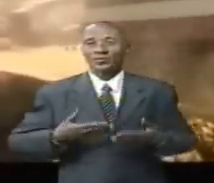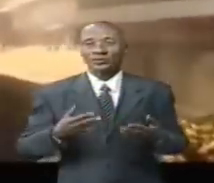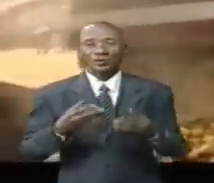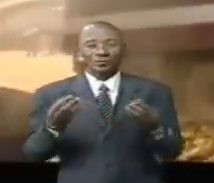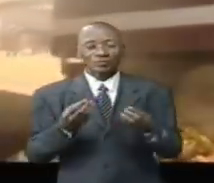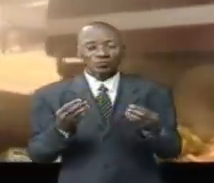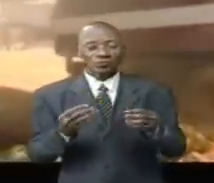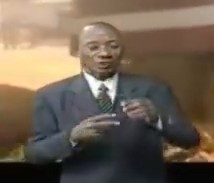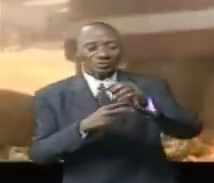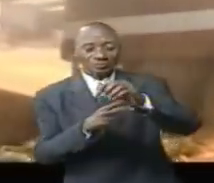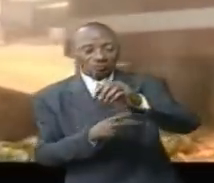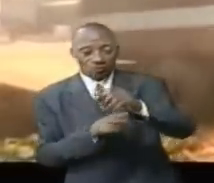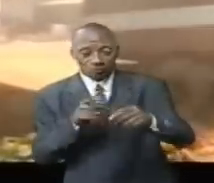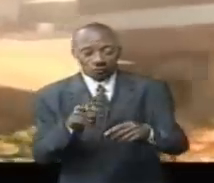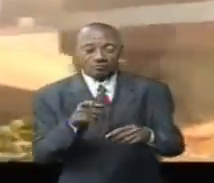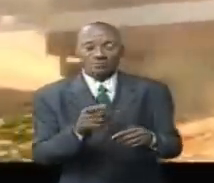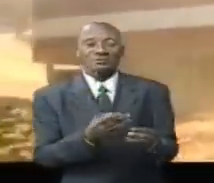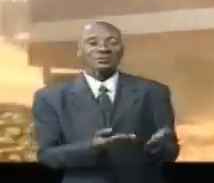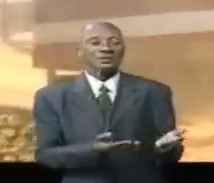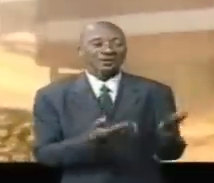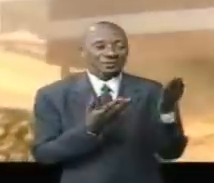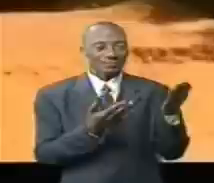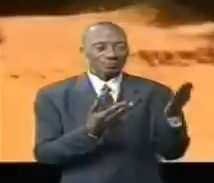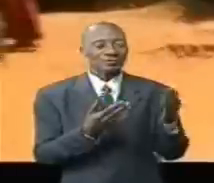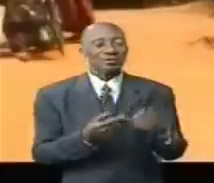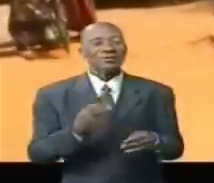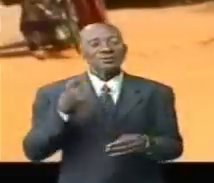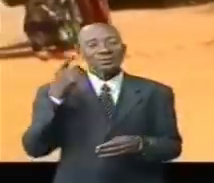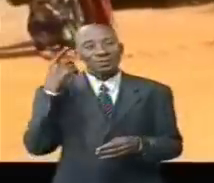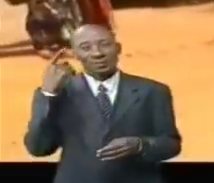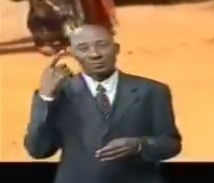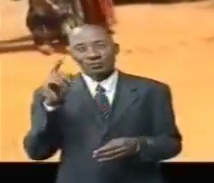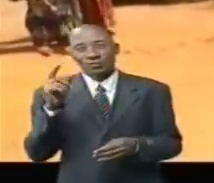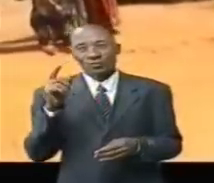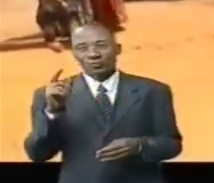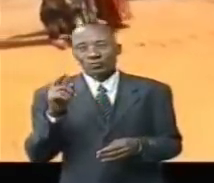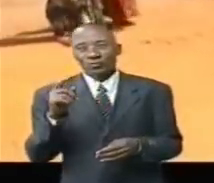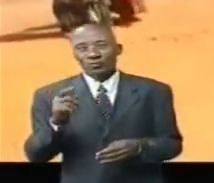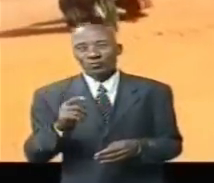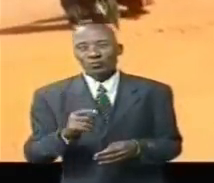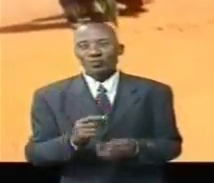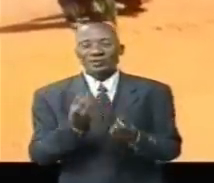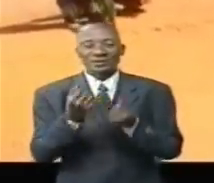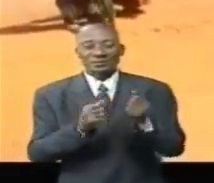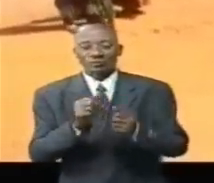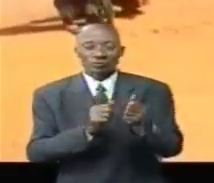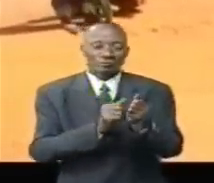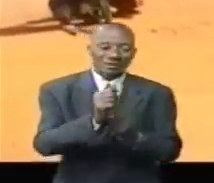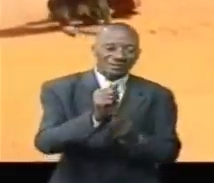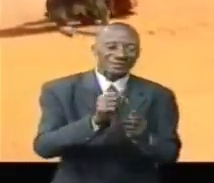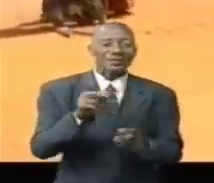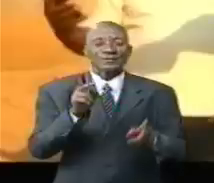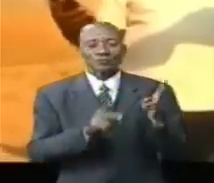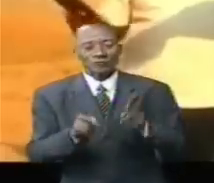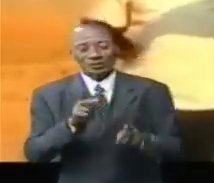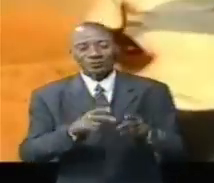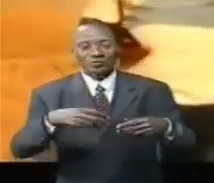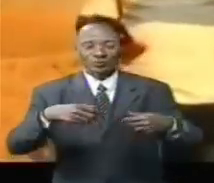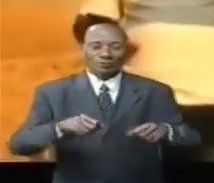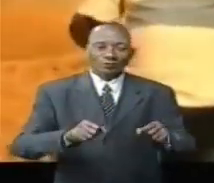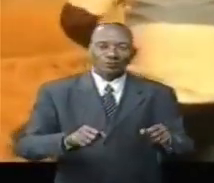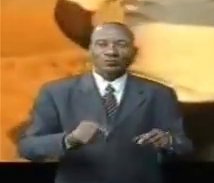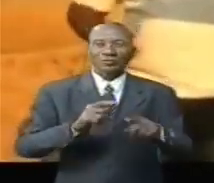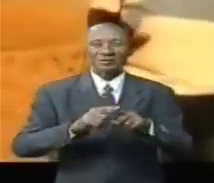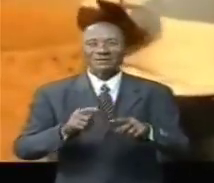le danger que courent les usagers de cette route, le trafic doit être interrompu sur cet ouvrage écroulé. Or,